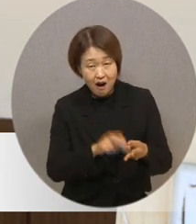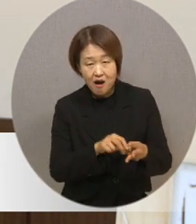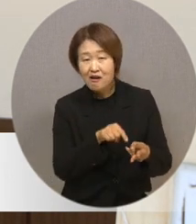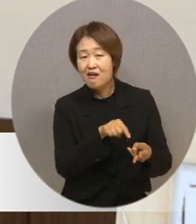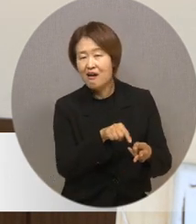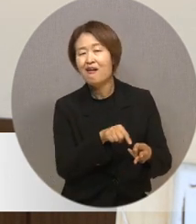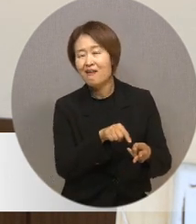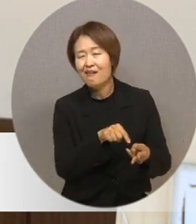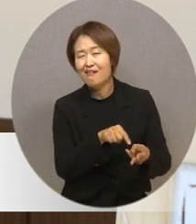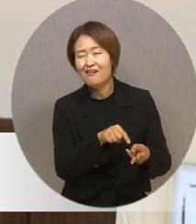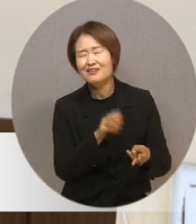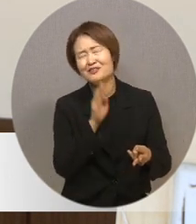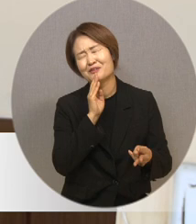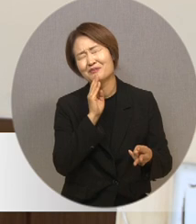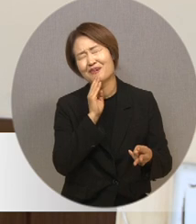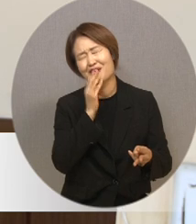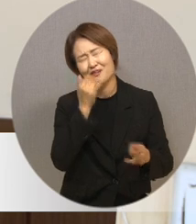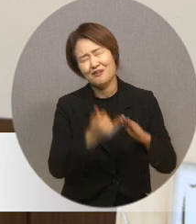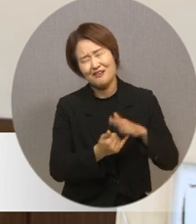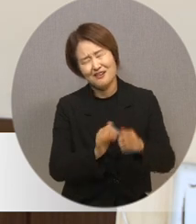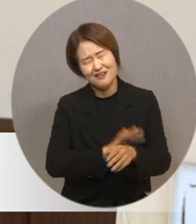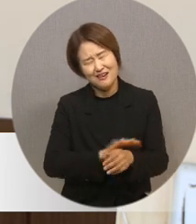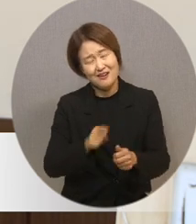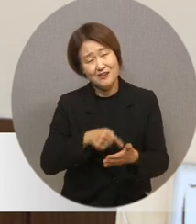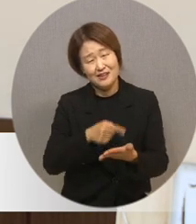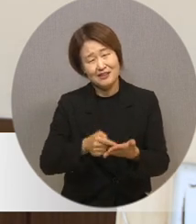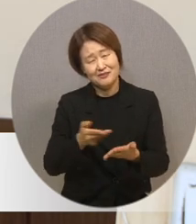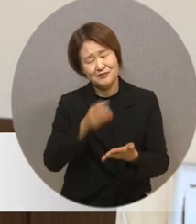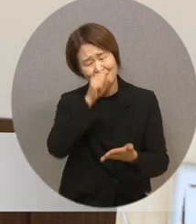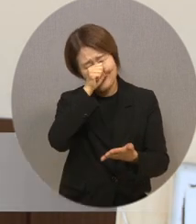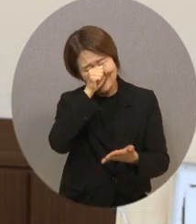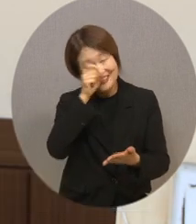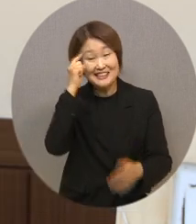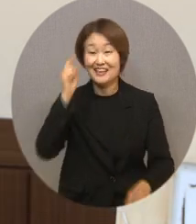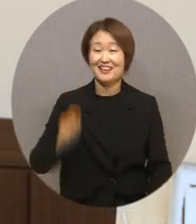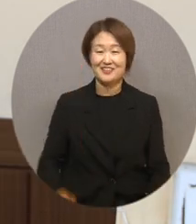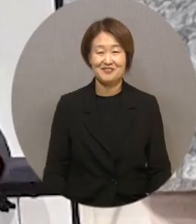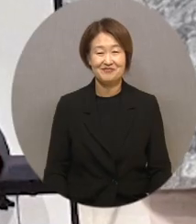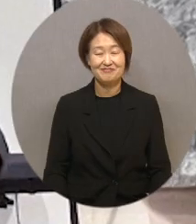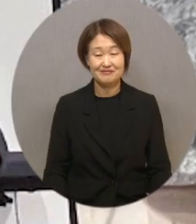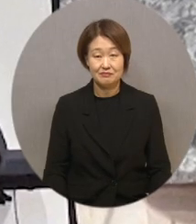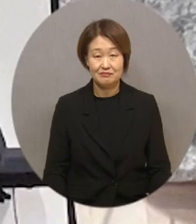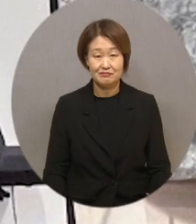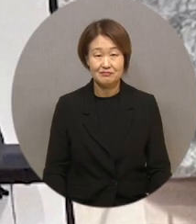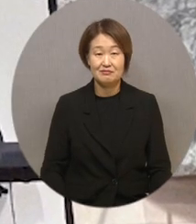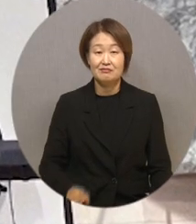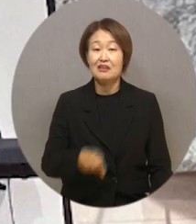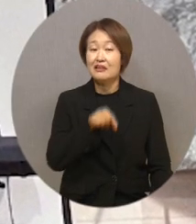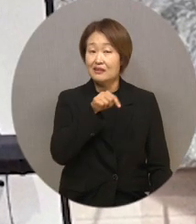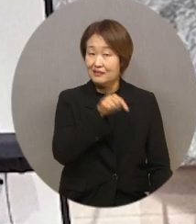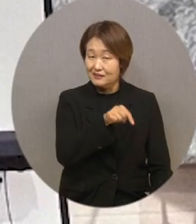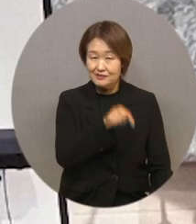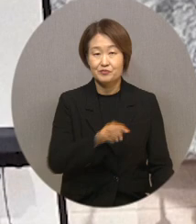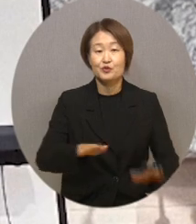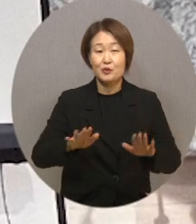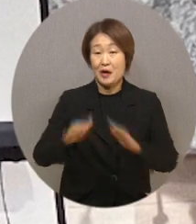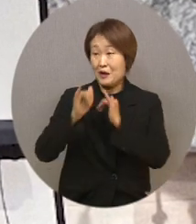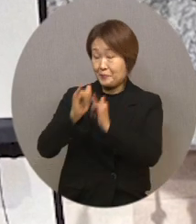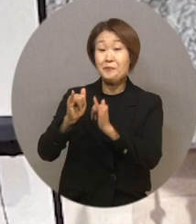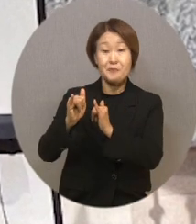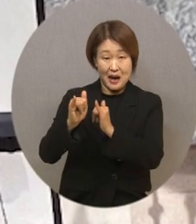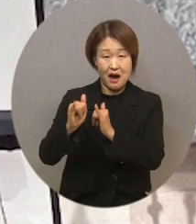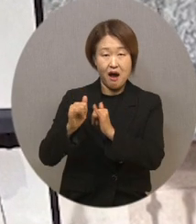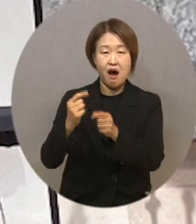그 청소년분들에게 보답을 했으면 좋겠다라고 생각합니다. 목포시 청소년문화센터는 이번